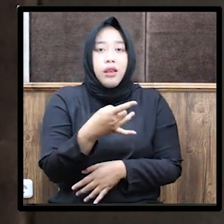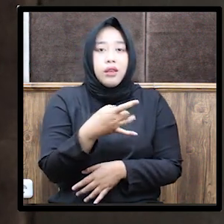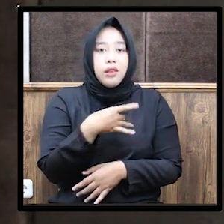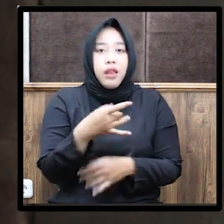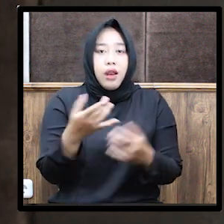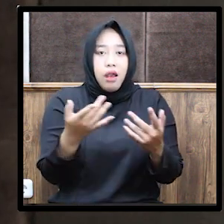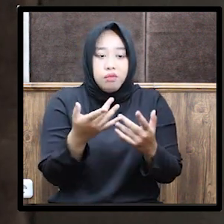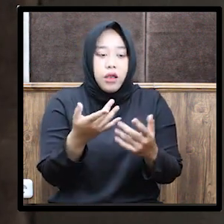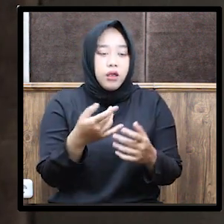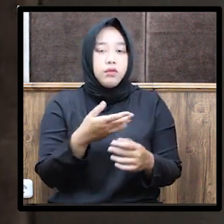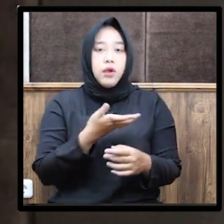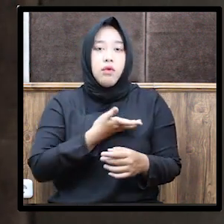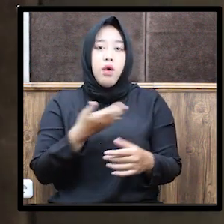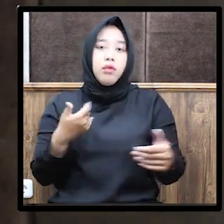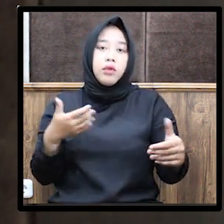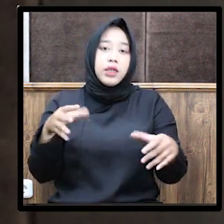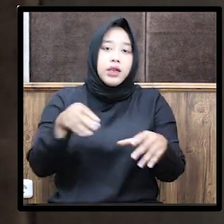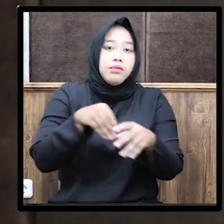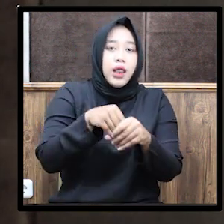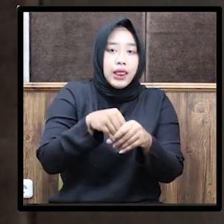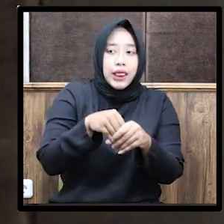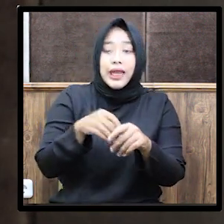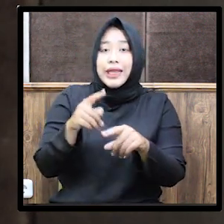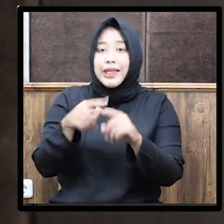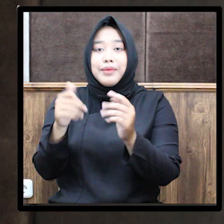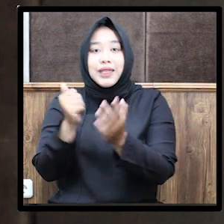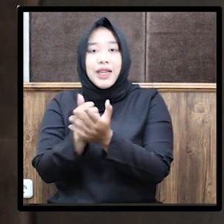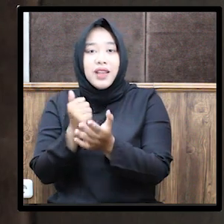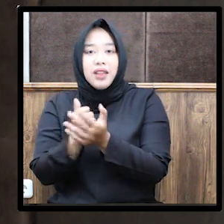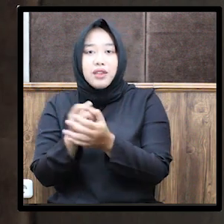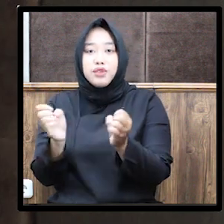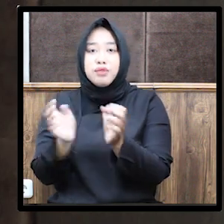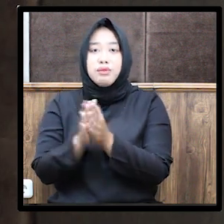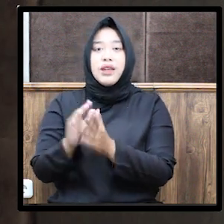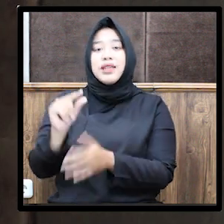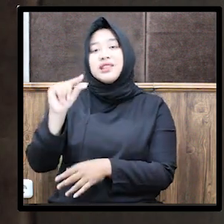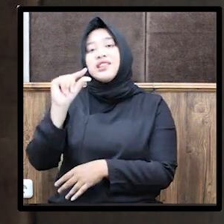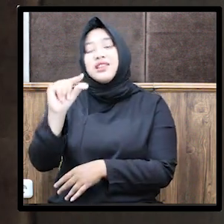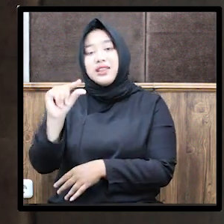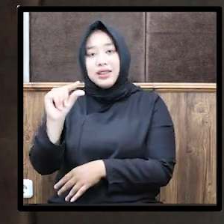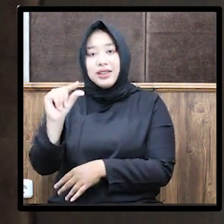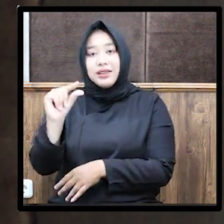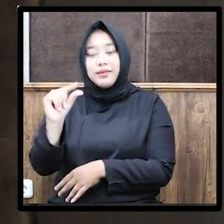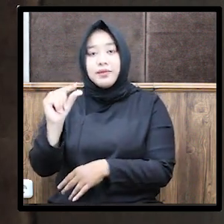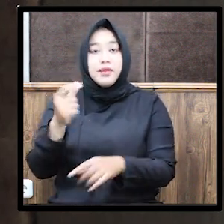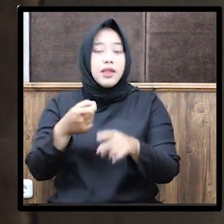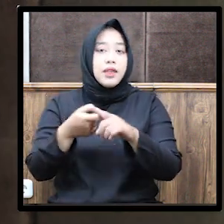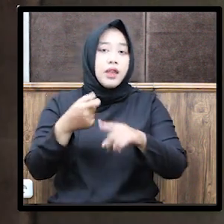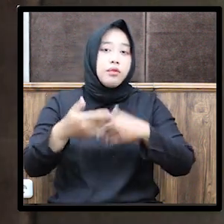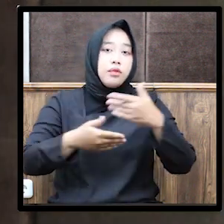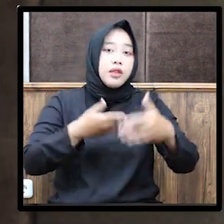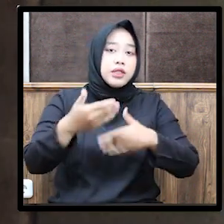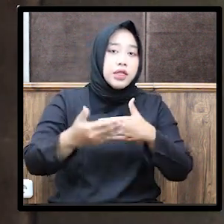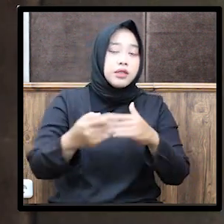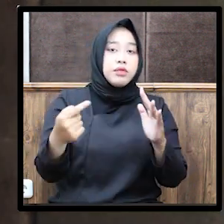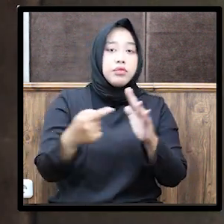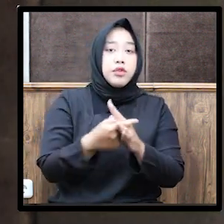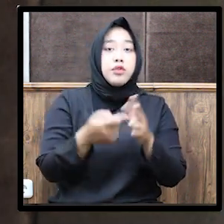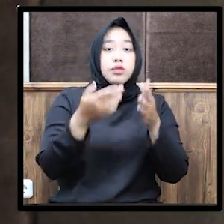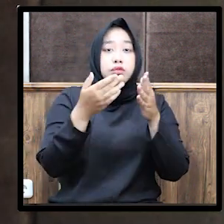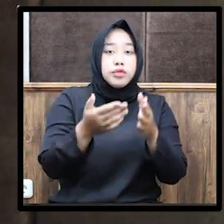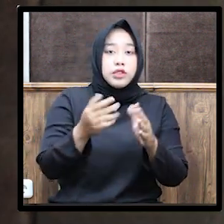mereka sangat tertarik untuk terlibat begitu, tetapi sangat sedikit penjangkauan